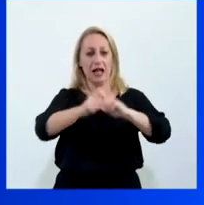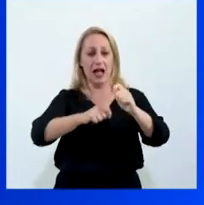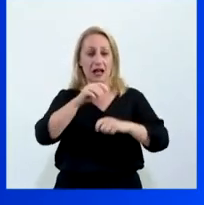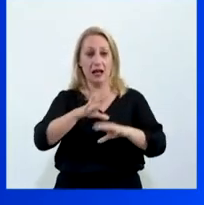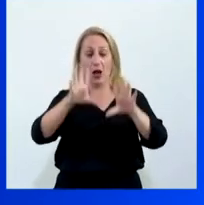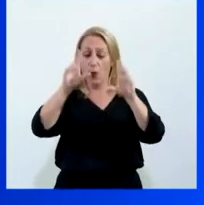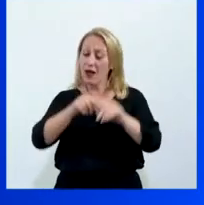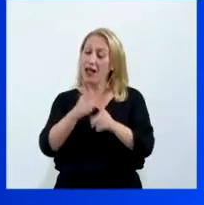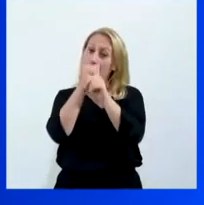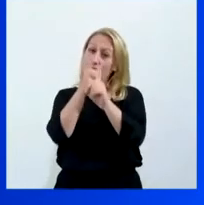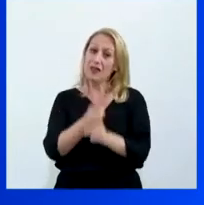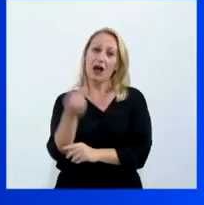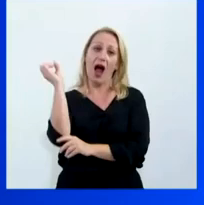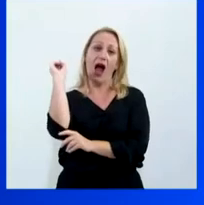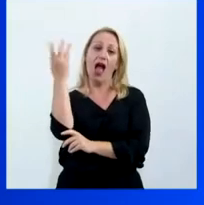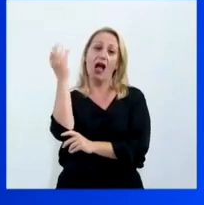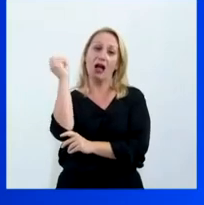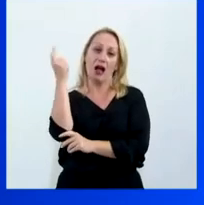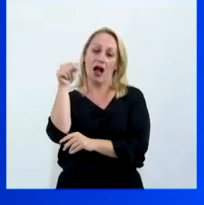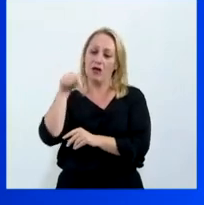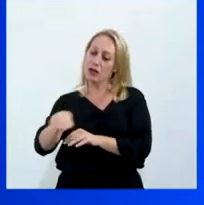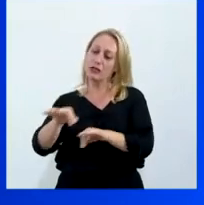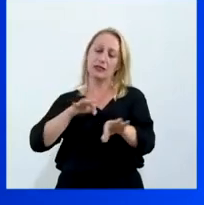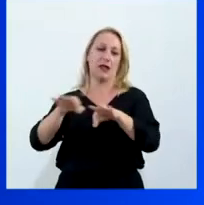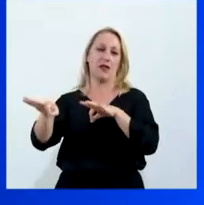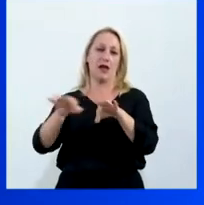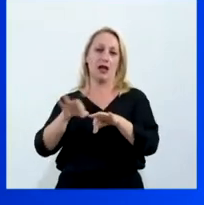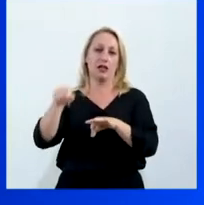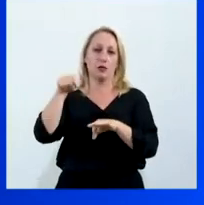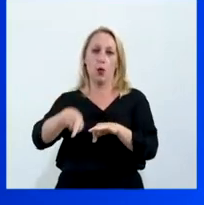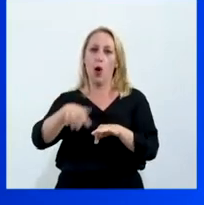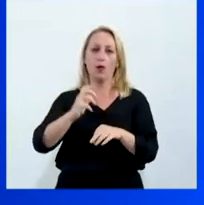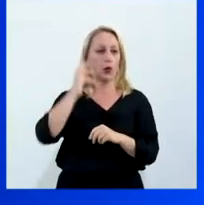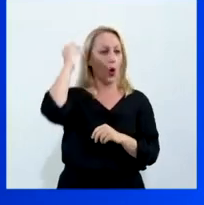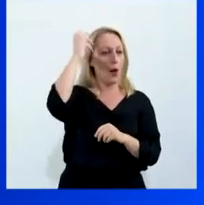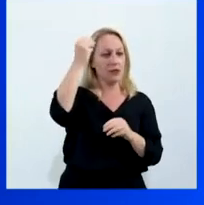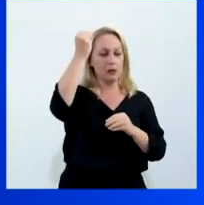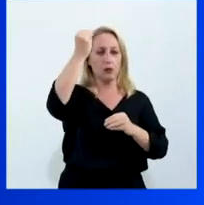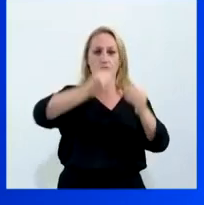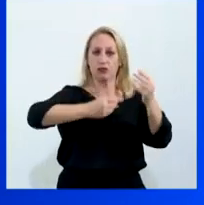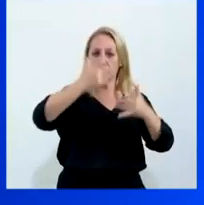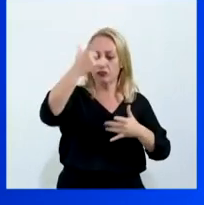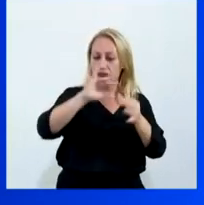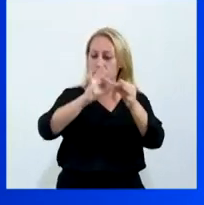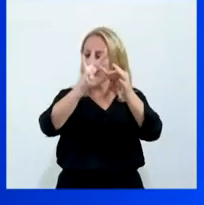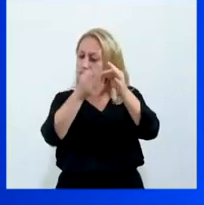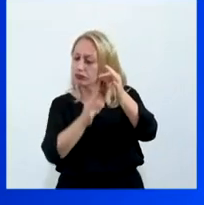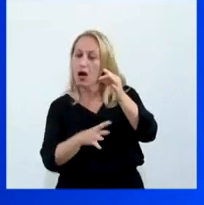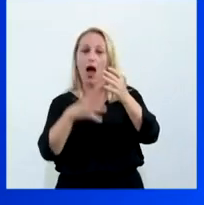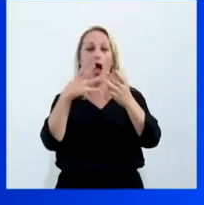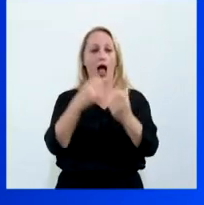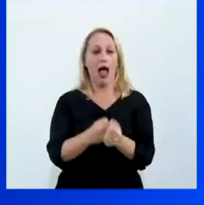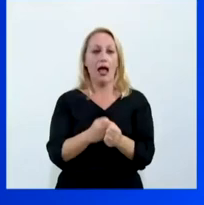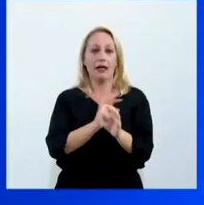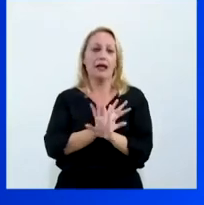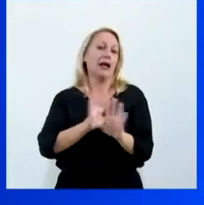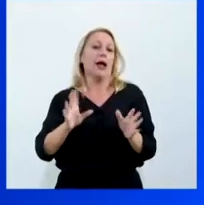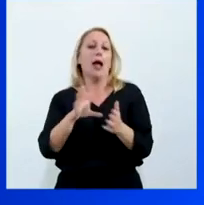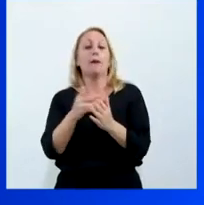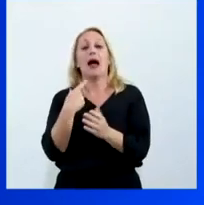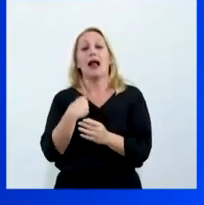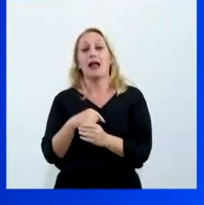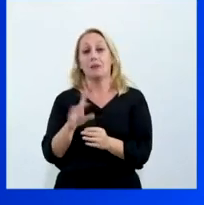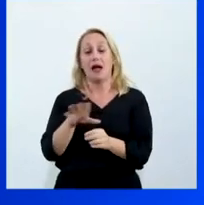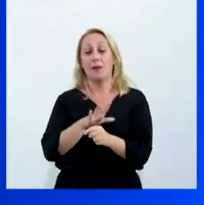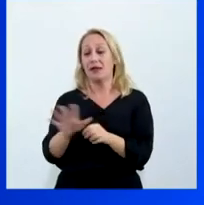για το ΕΚΑΒ, ο οποίος είναι εξαιρετικά εμπεριστατωμένος και αναλυτικός. Δεν περιορίζεται μόνο στις παραπάνω